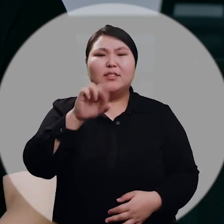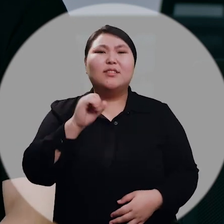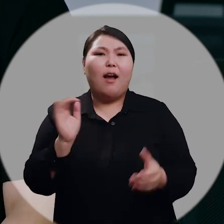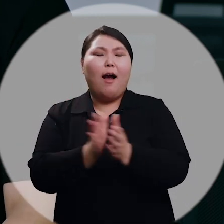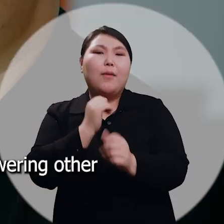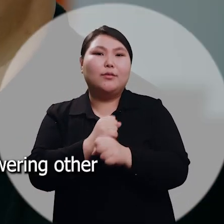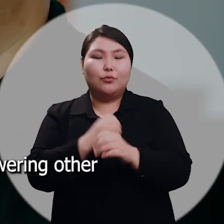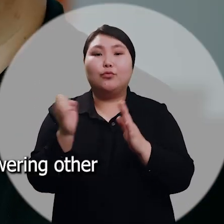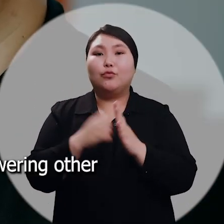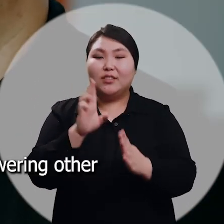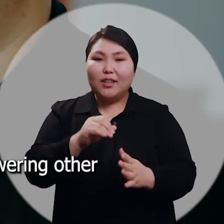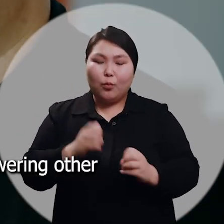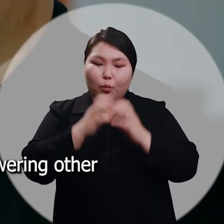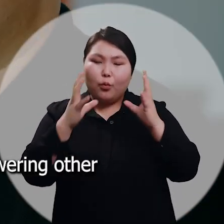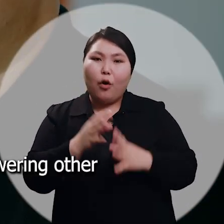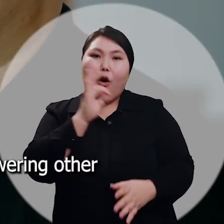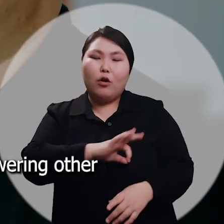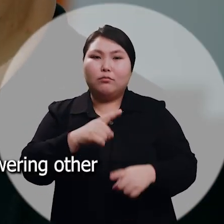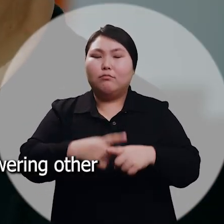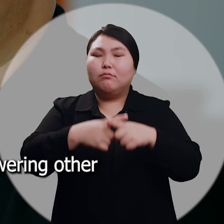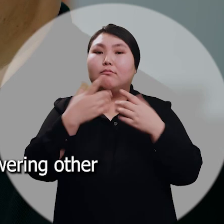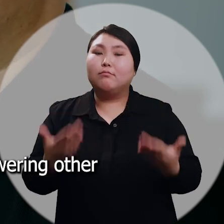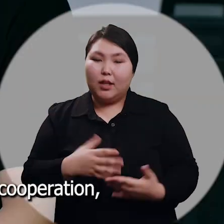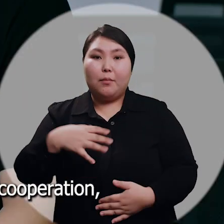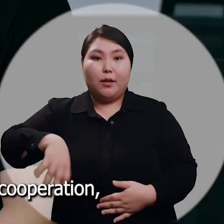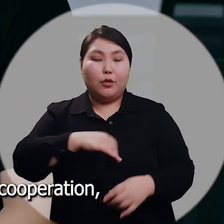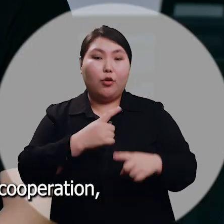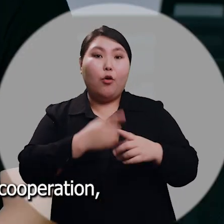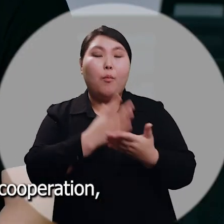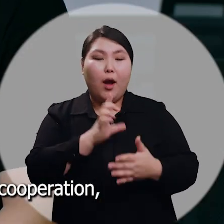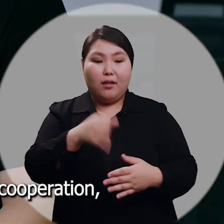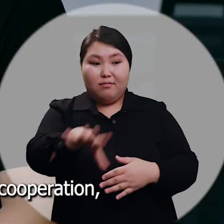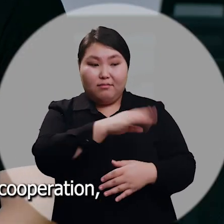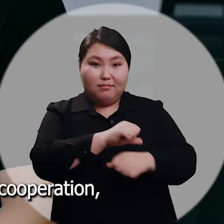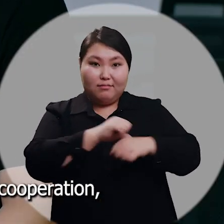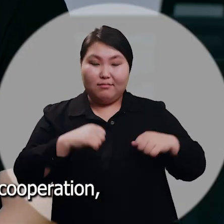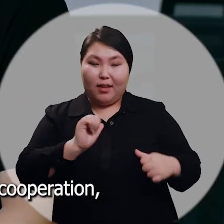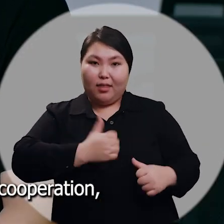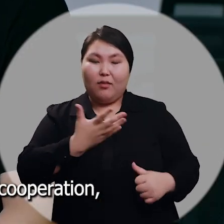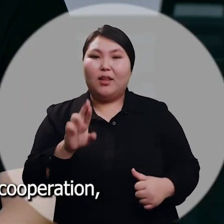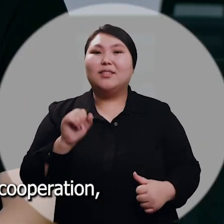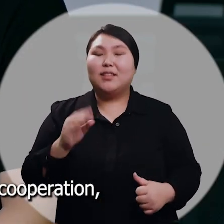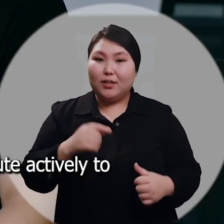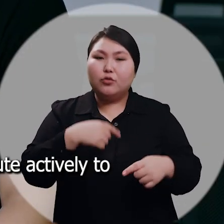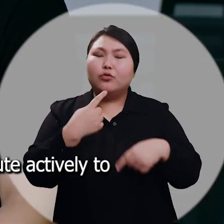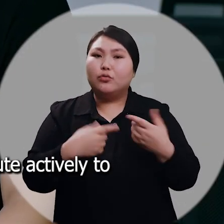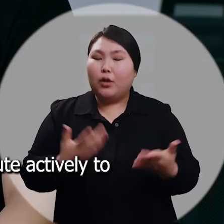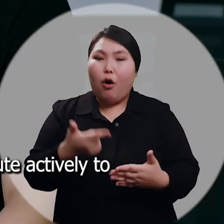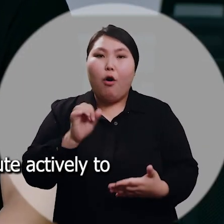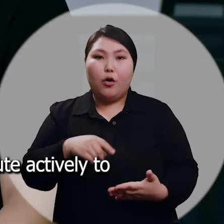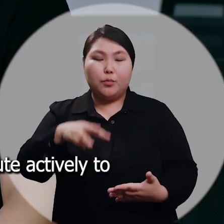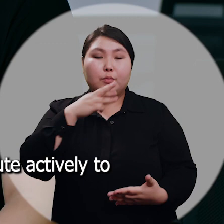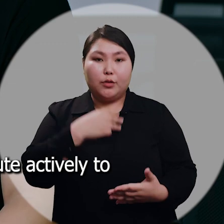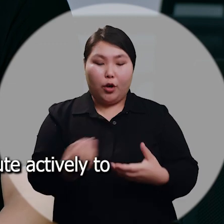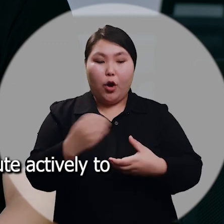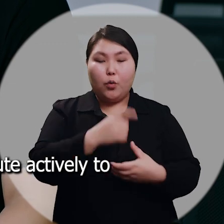ажилыг хастайм байг. Хэрхэн бүтэйлж оралтсоох хүгжүүлэг хастайм байг. Бэдэр ор нэгтэгт байгаа босад эргэдэйг ай аж дээг хүгжүүлэг хастайм байг. Энэ ол